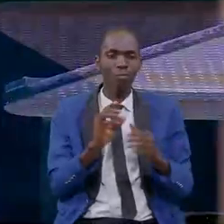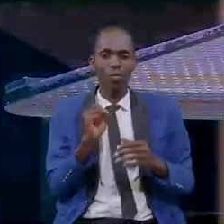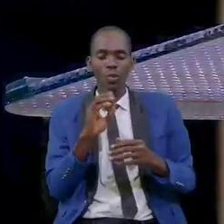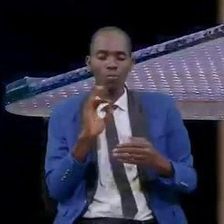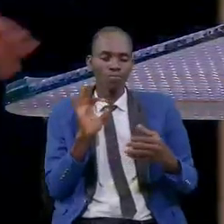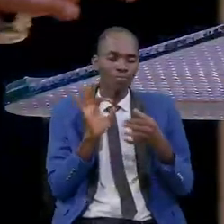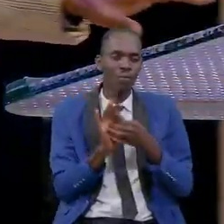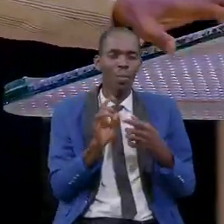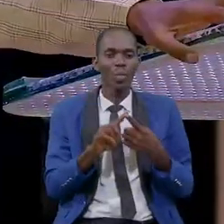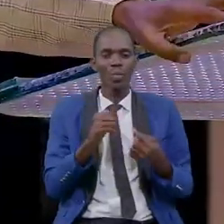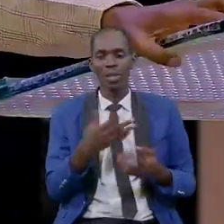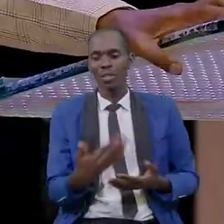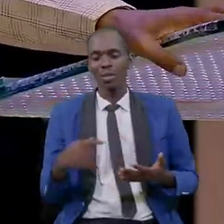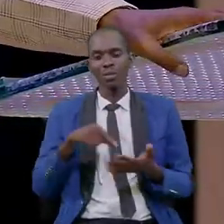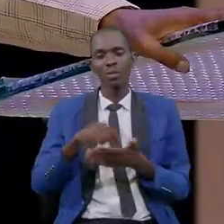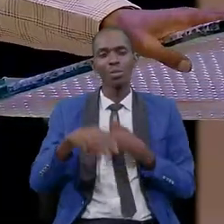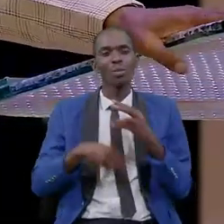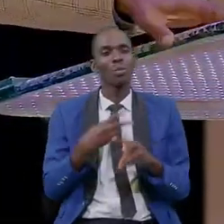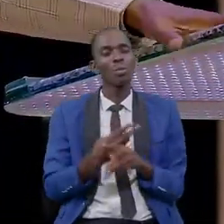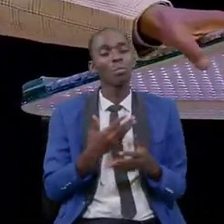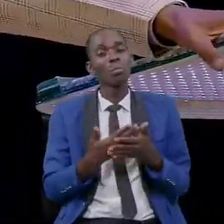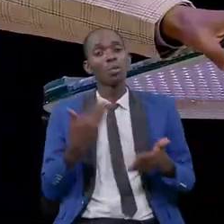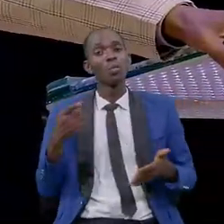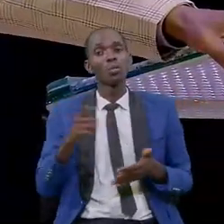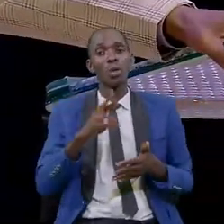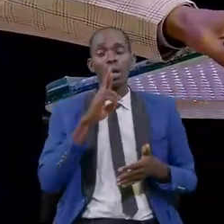vous êtes totalement vendu aux choses de ce monde.